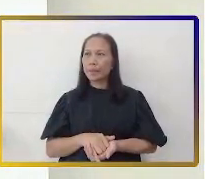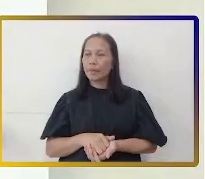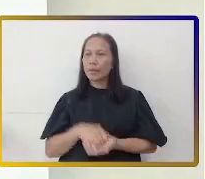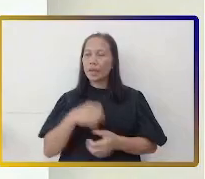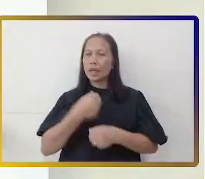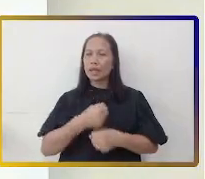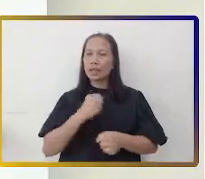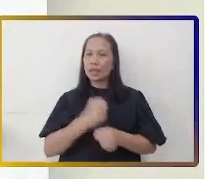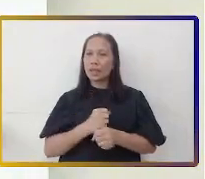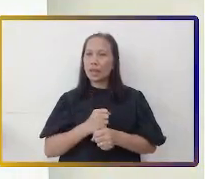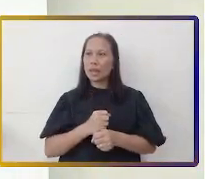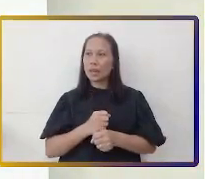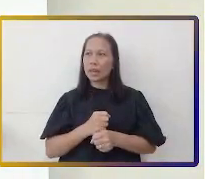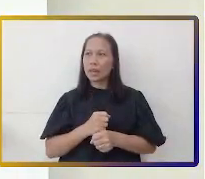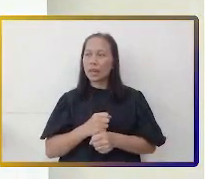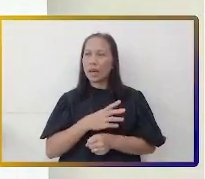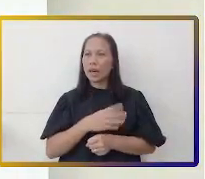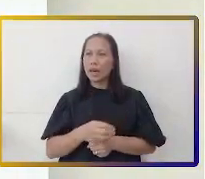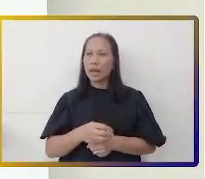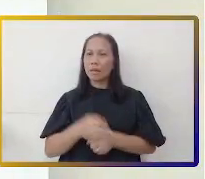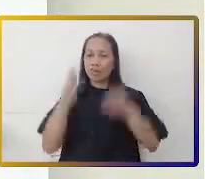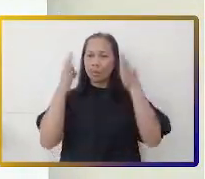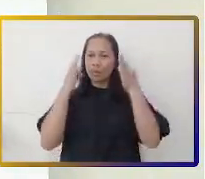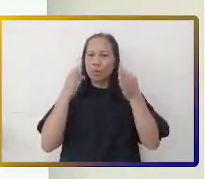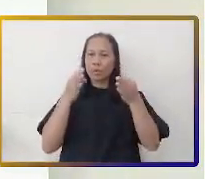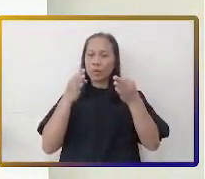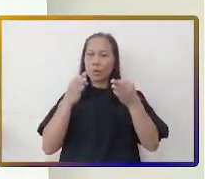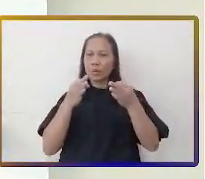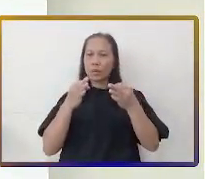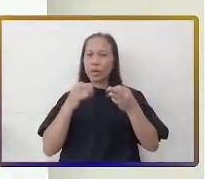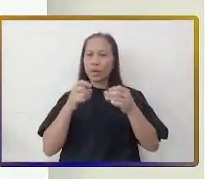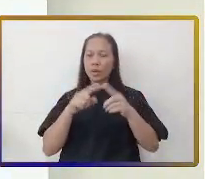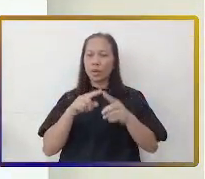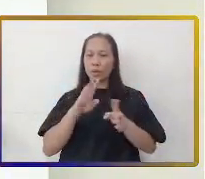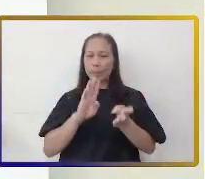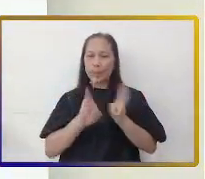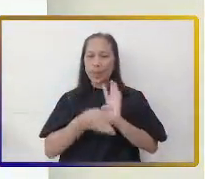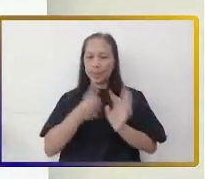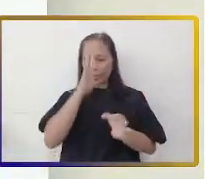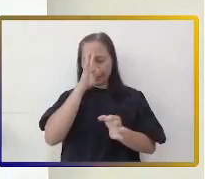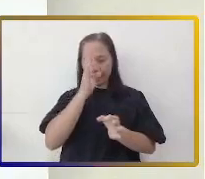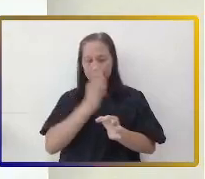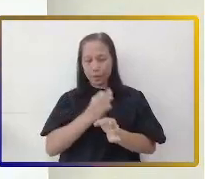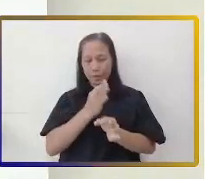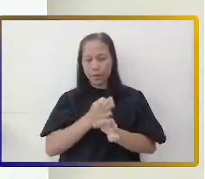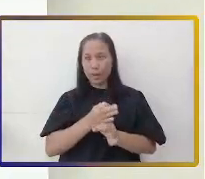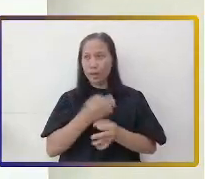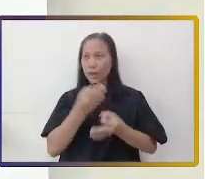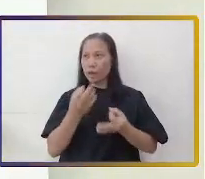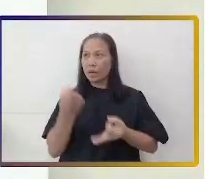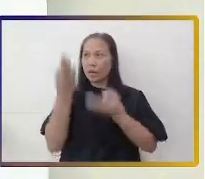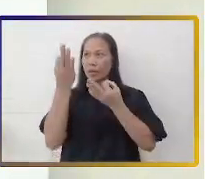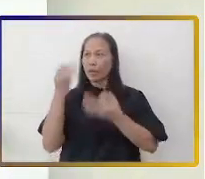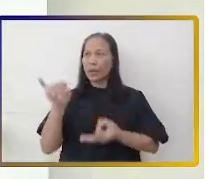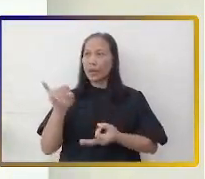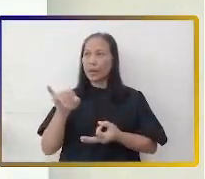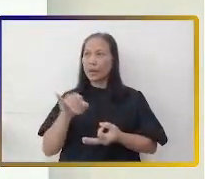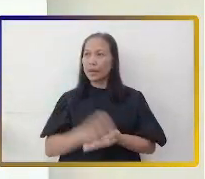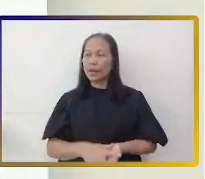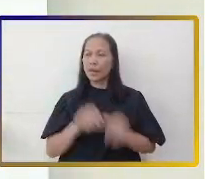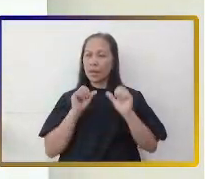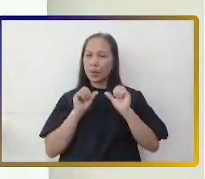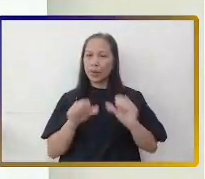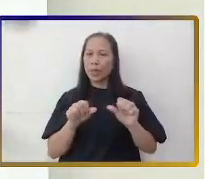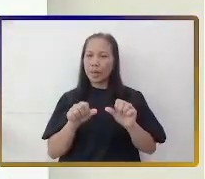pattern nag mindset din po ako na maging faithful ako sa aking offering so tuloytuloy tuloy lang yung